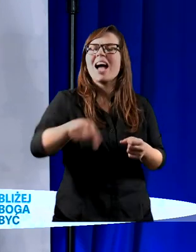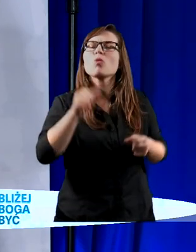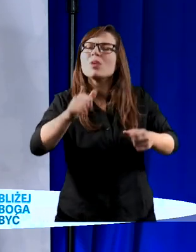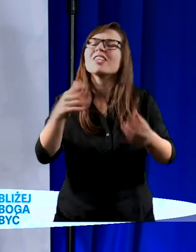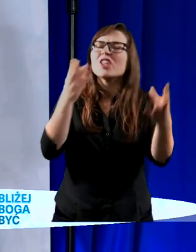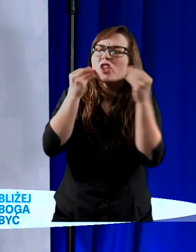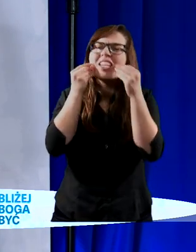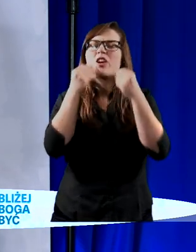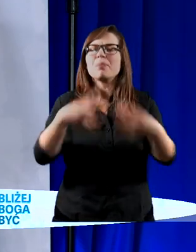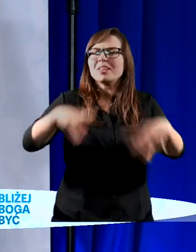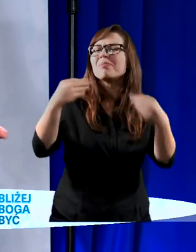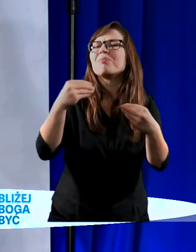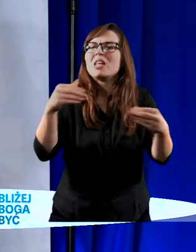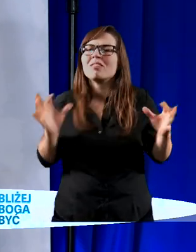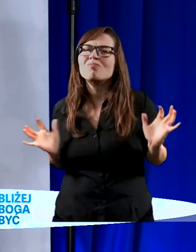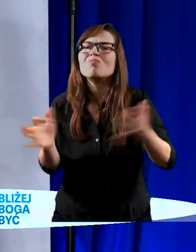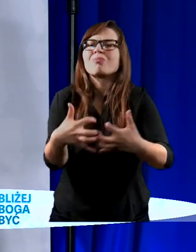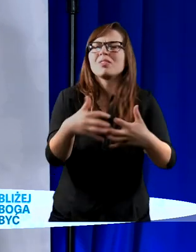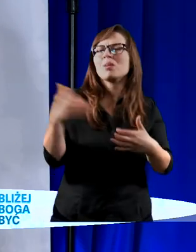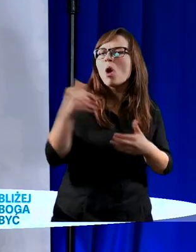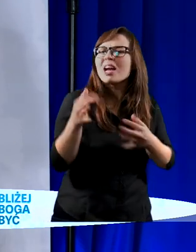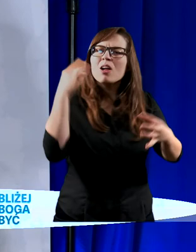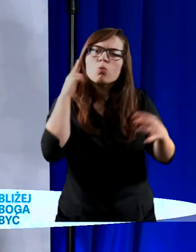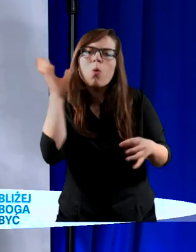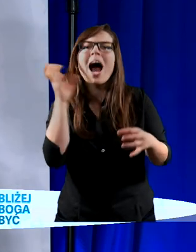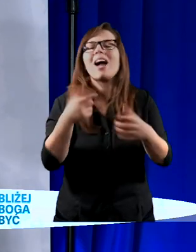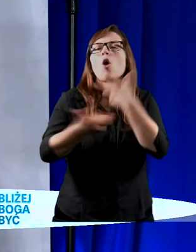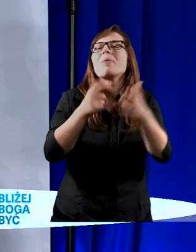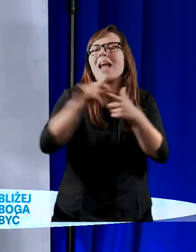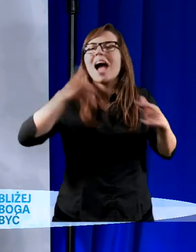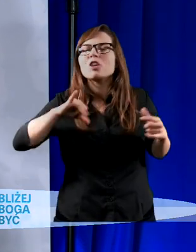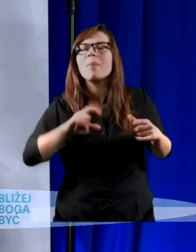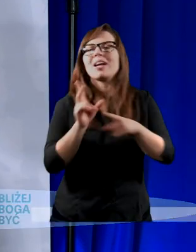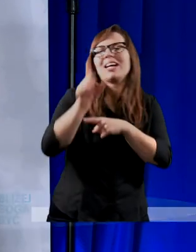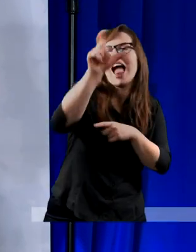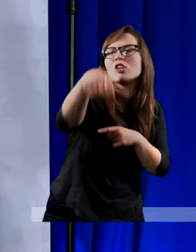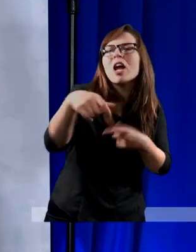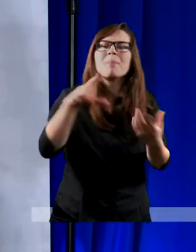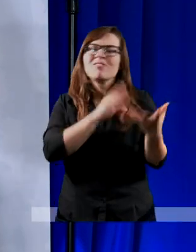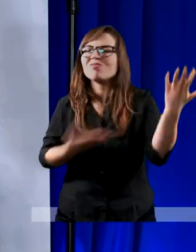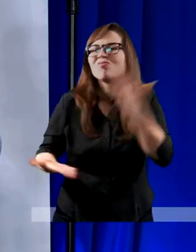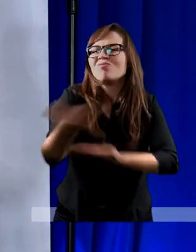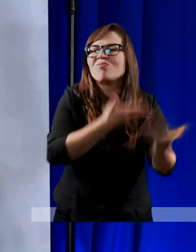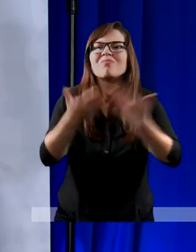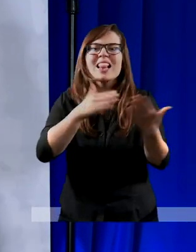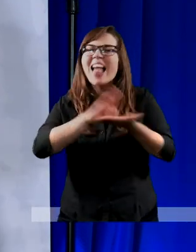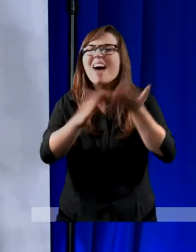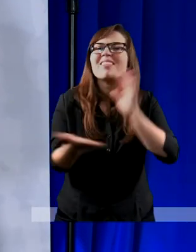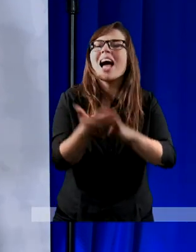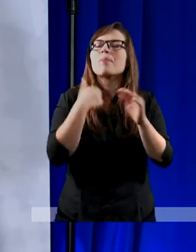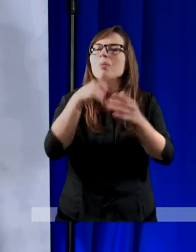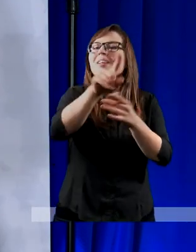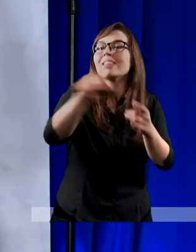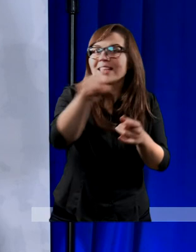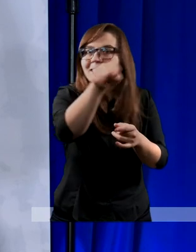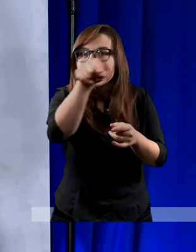i cieszymy się, że w ogóle jesteście i możecie nas słuchać. Wszystko to, co robimy, robimy dla Ciebie. Dla Ciebie, internauto, internautko,